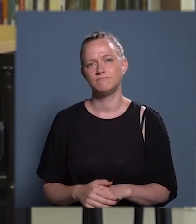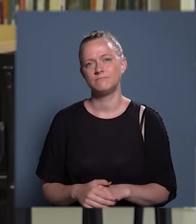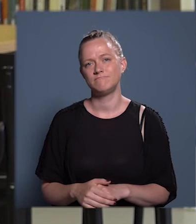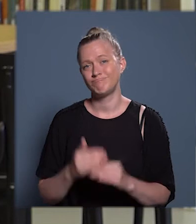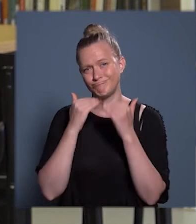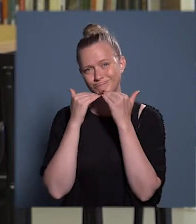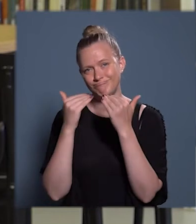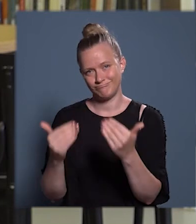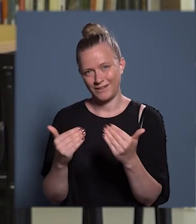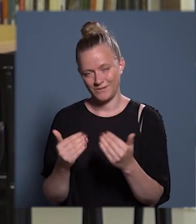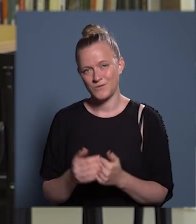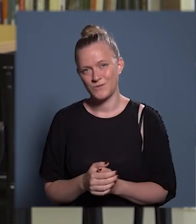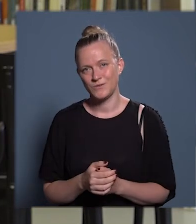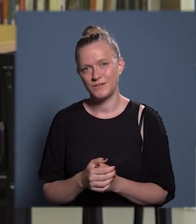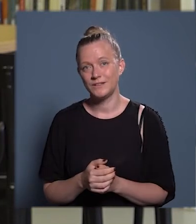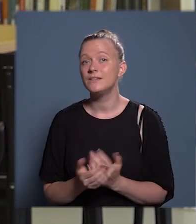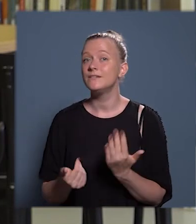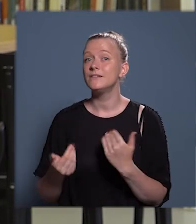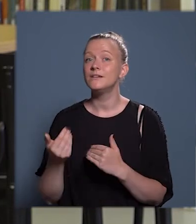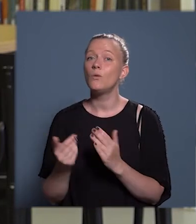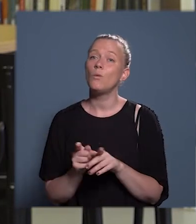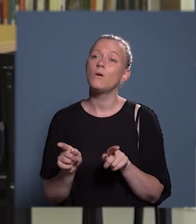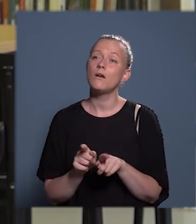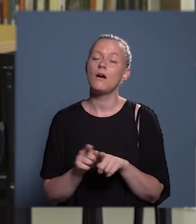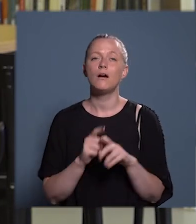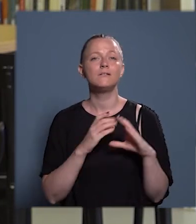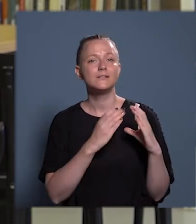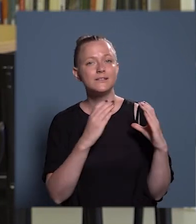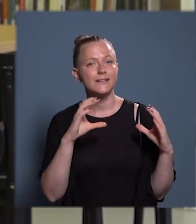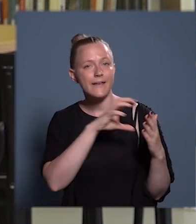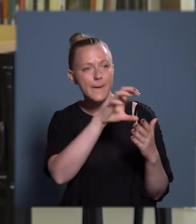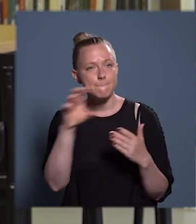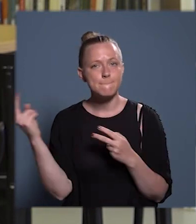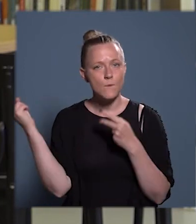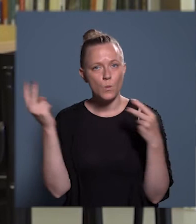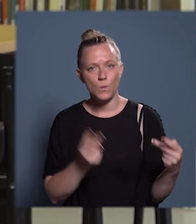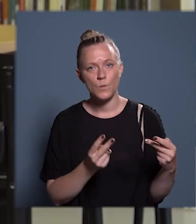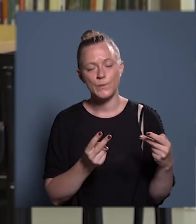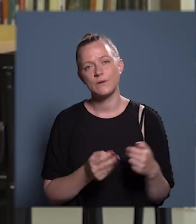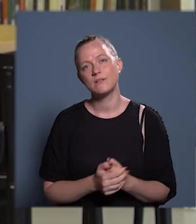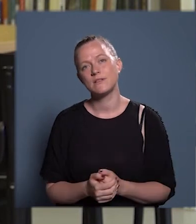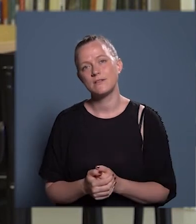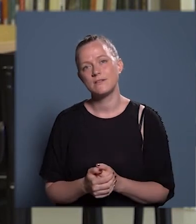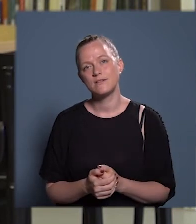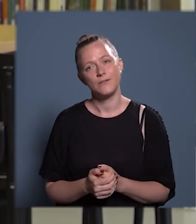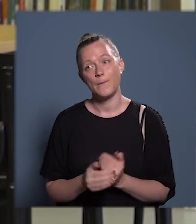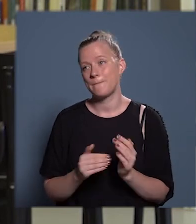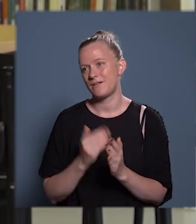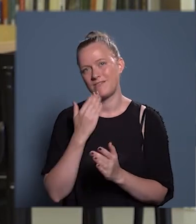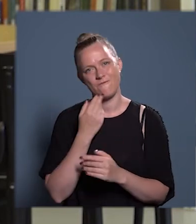megköszönni még, hogy régen, hogy olyan képeket hoztam, amit nem látott